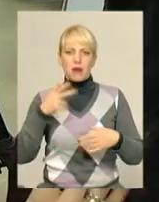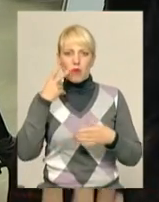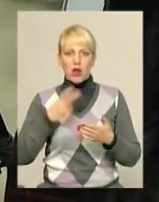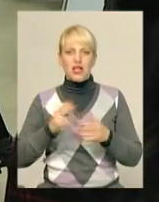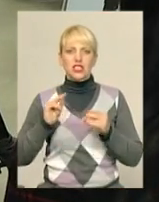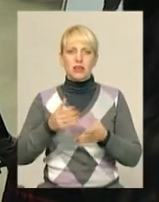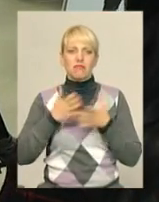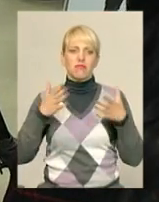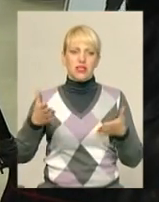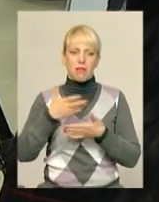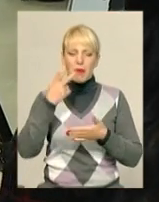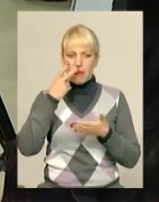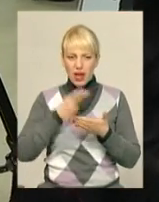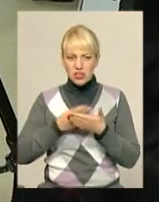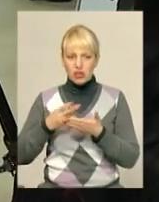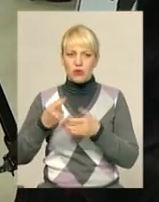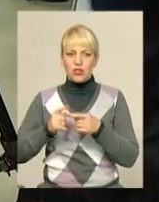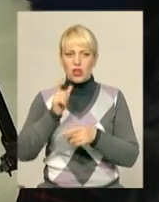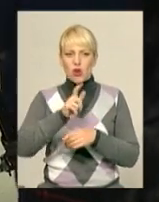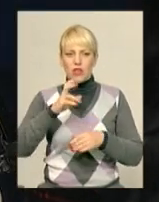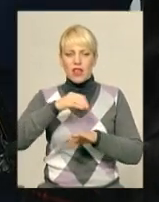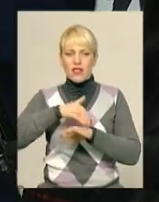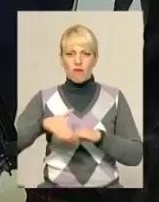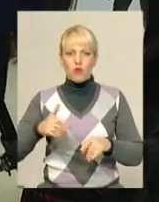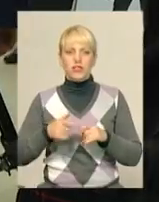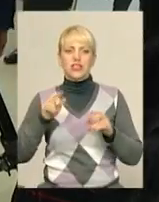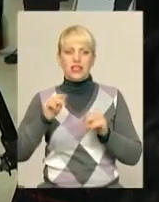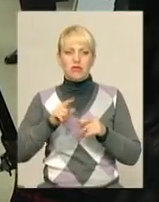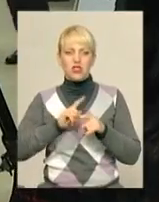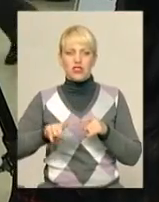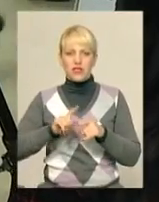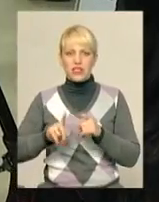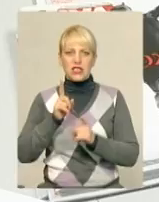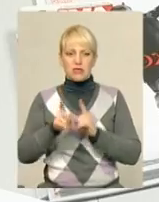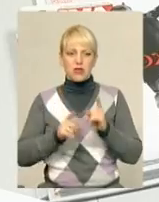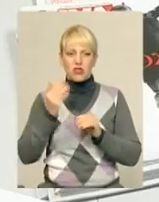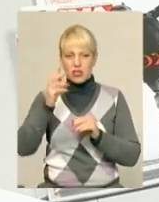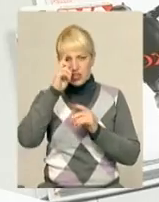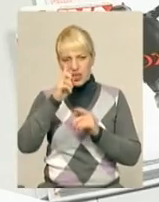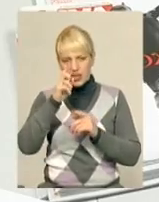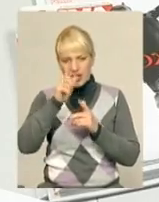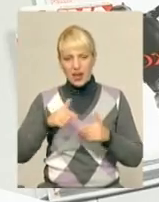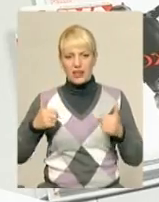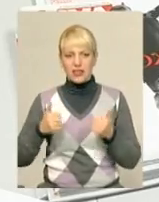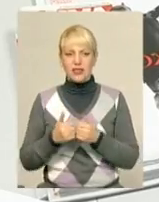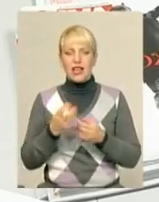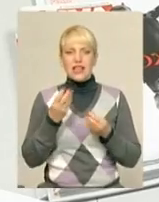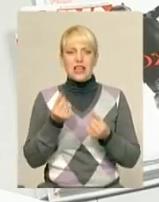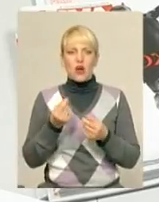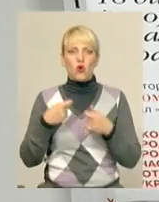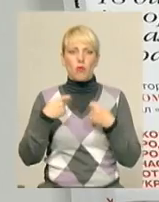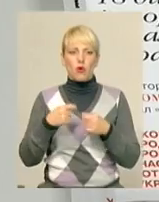чим більше ми бачимо цих людей на вулиці, тим швидше і змінюватиметься країна. За кошти від продажу